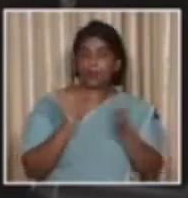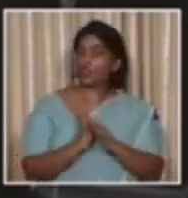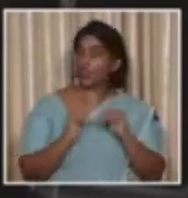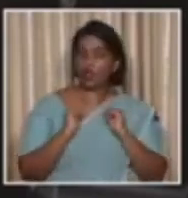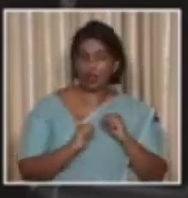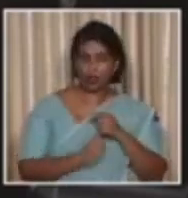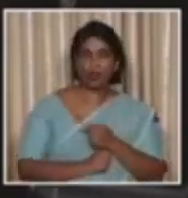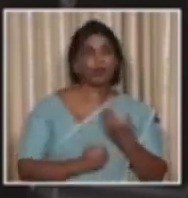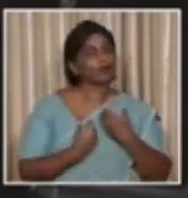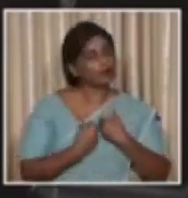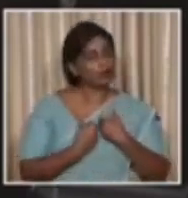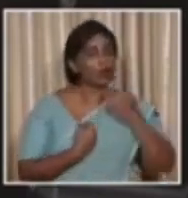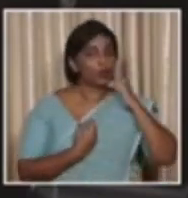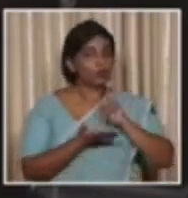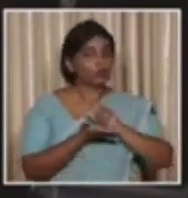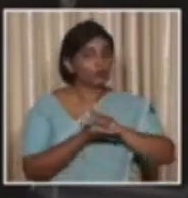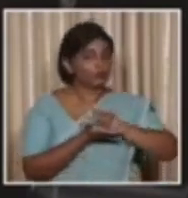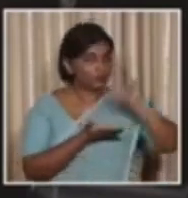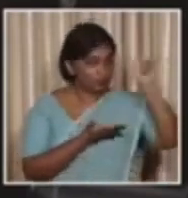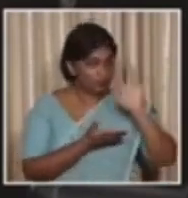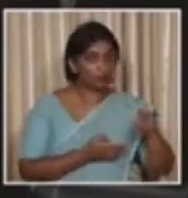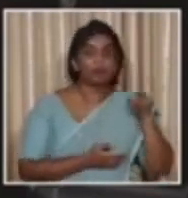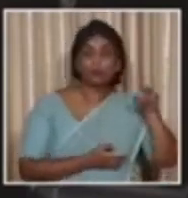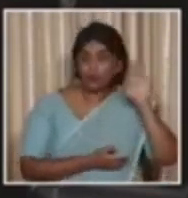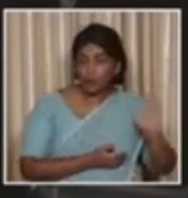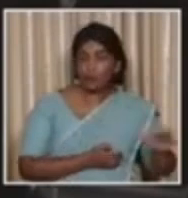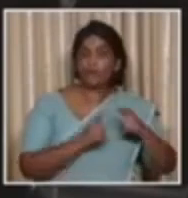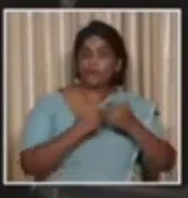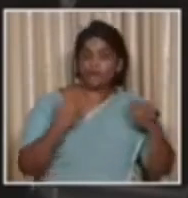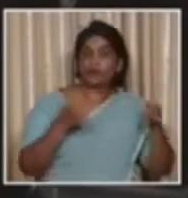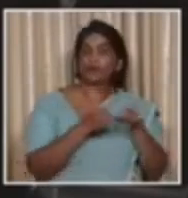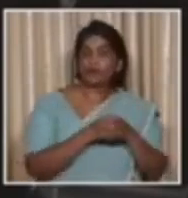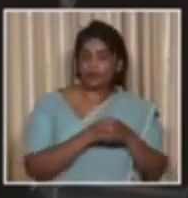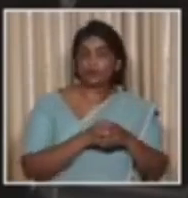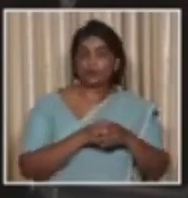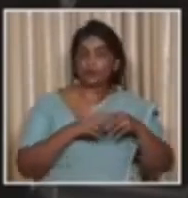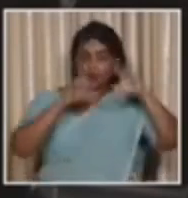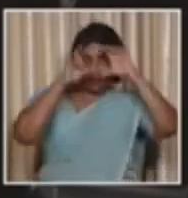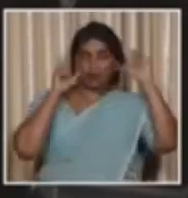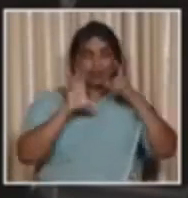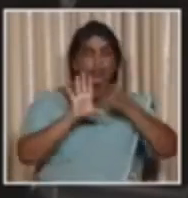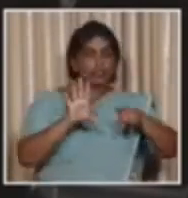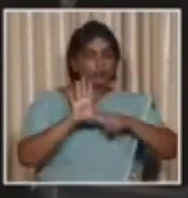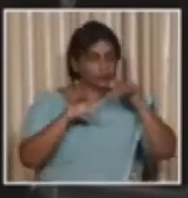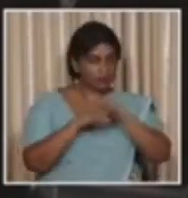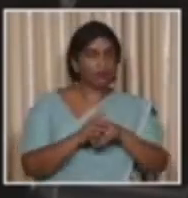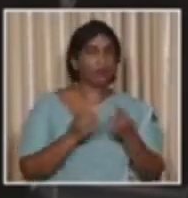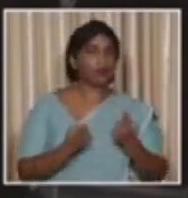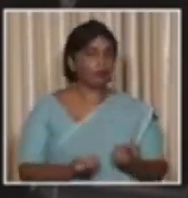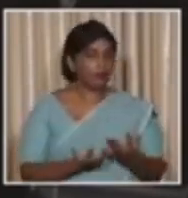කොහොමද අපි විදේශගත කරවීම සඳහාම කියලා වෙනම පිරිසක් මේ නර්සින් ස්කූල්ස් ඇතුළේ ට්‍රේන් කළා. ඒ